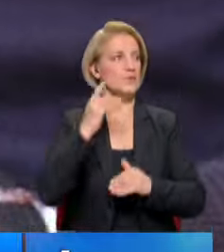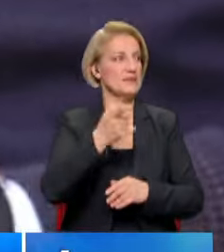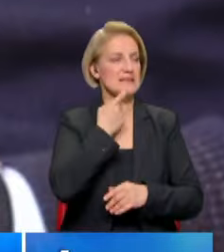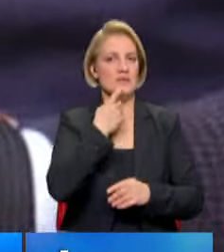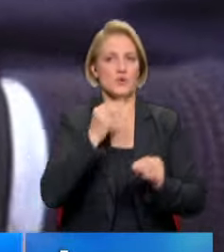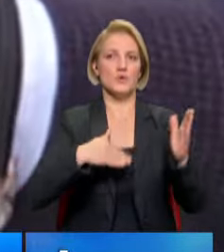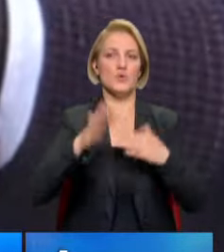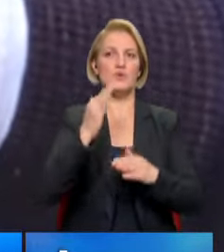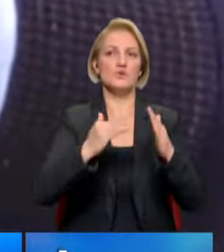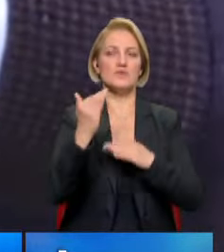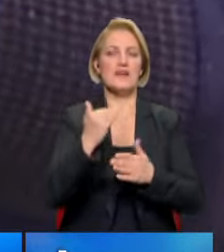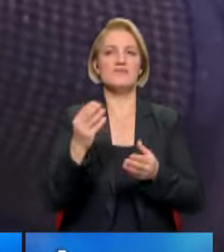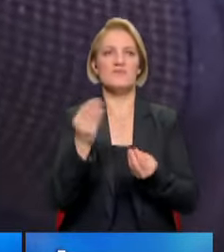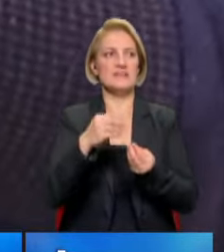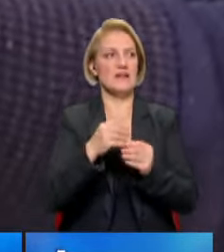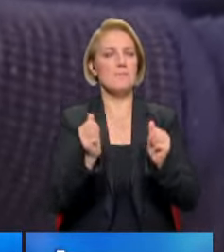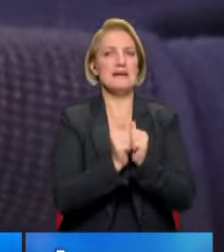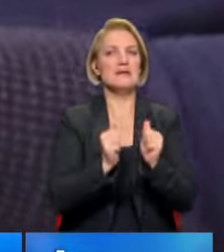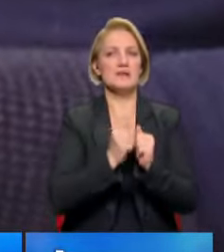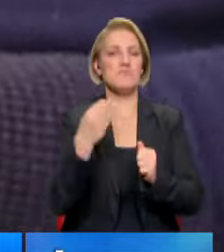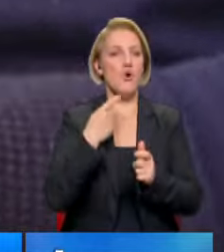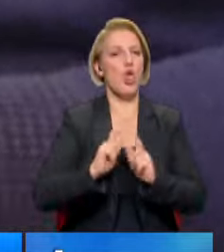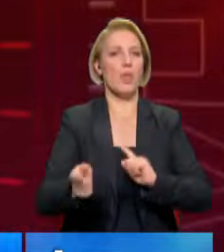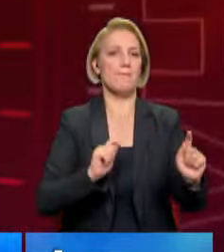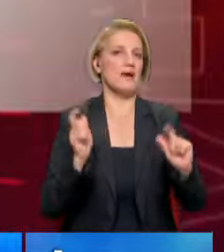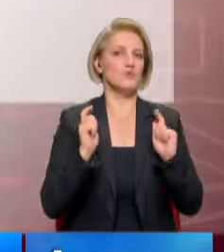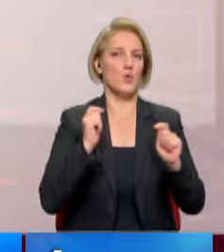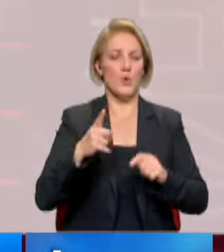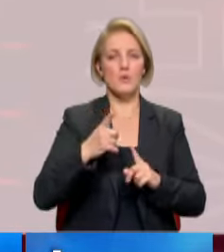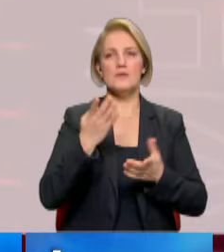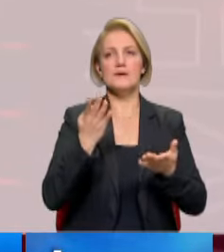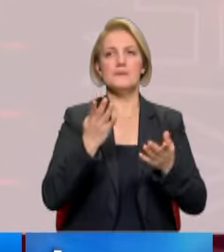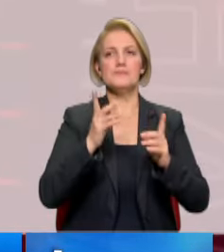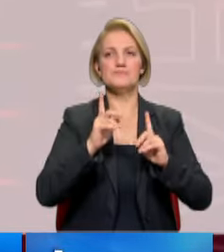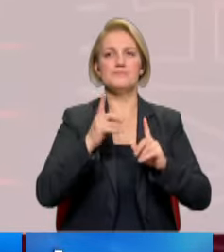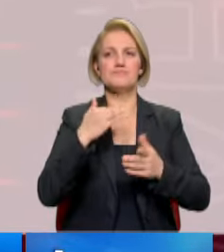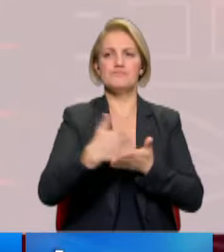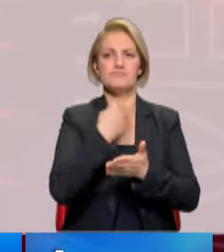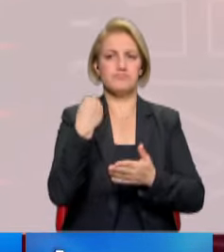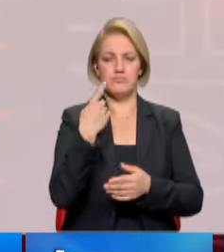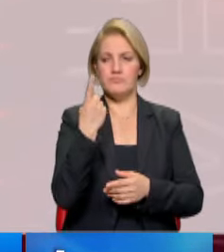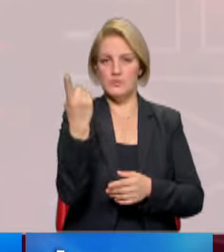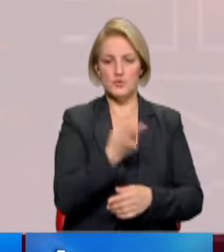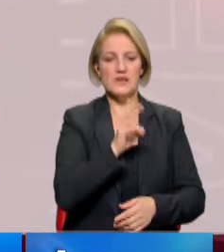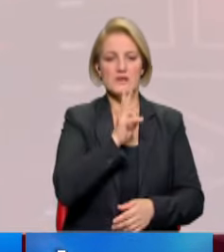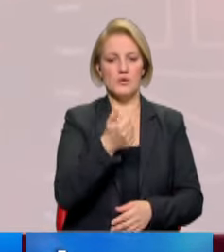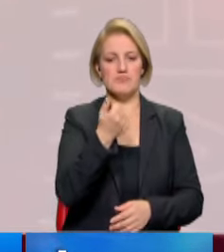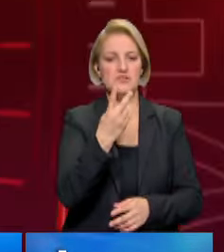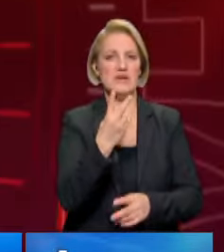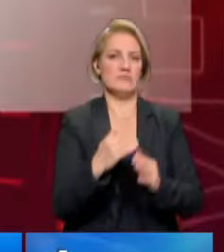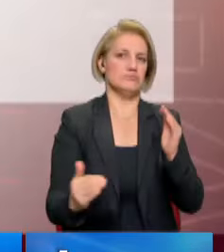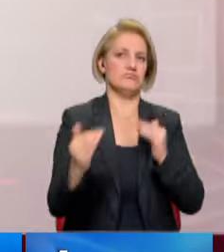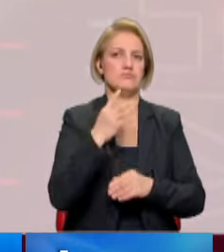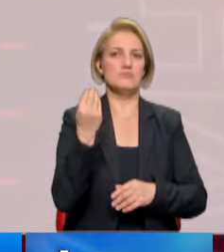yüksek. Yüksek faizle birlikte borç katlandıkça ödemek de zorlaşıyor. Takibe düşen kredi kartı borçları bir yılda %262